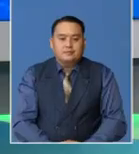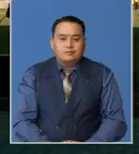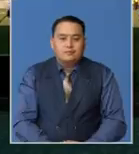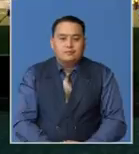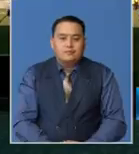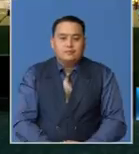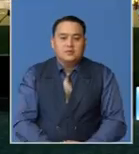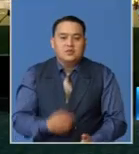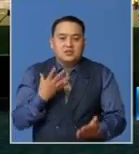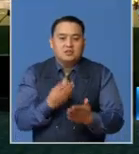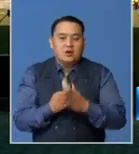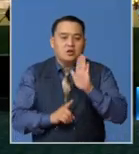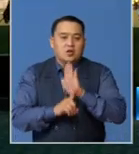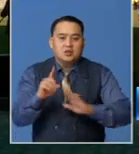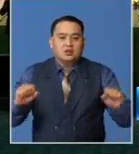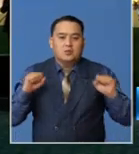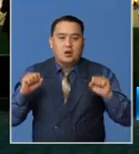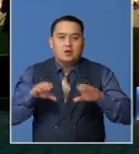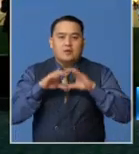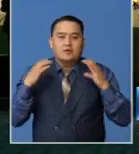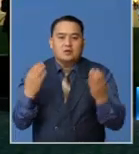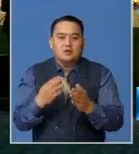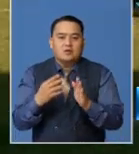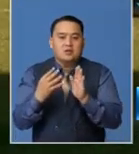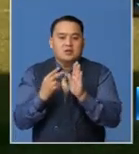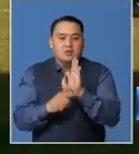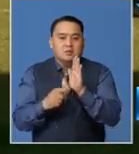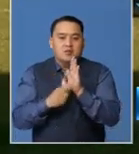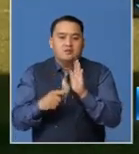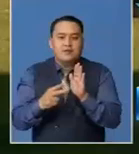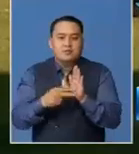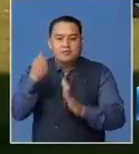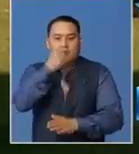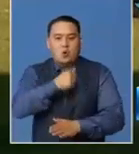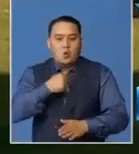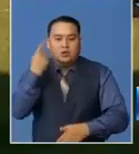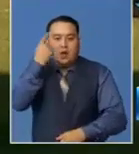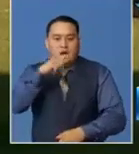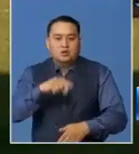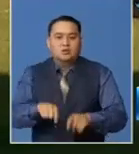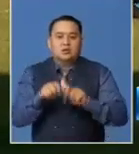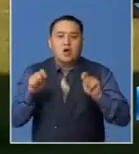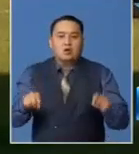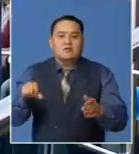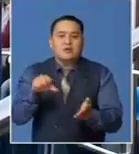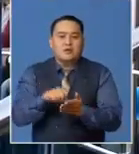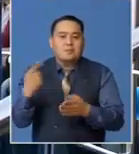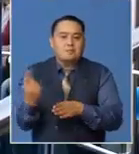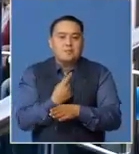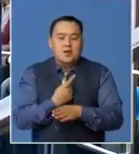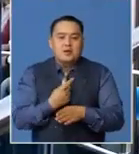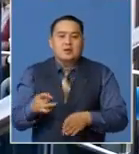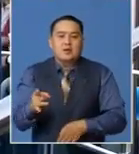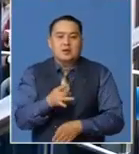свое начало это спортивное поле берет с 1978 года инициатором его создания выступил первый секретарь